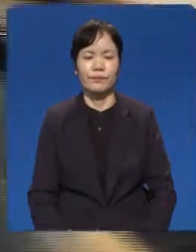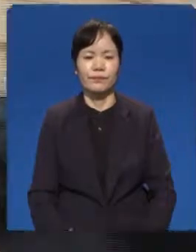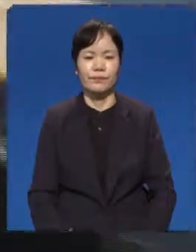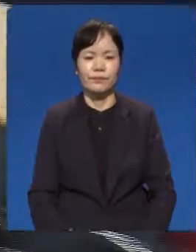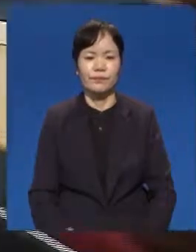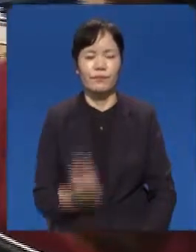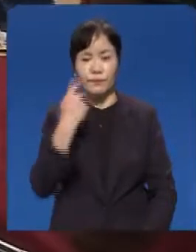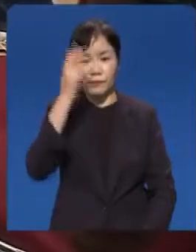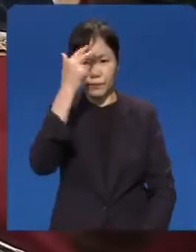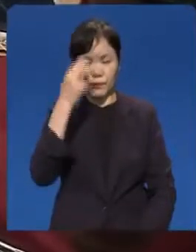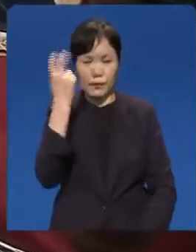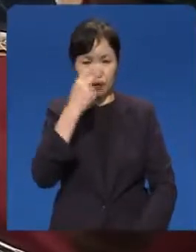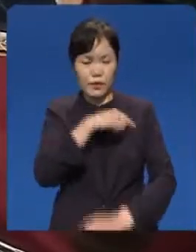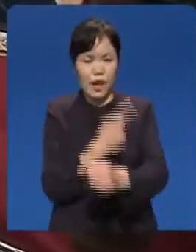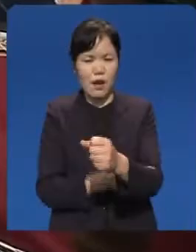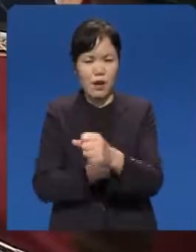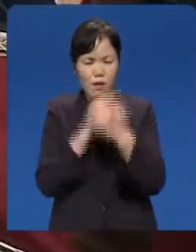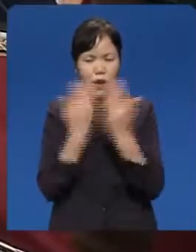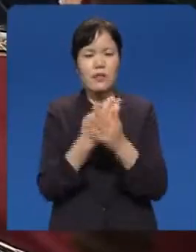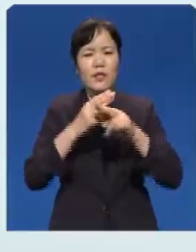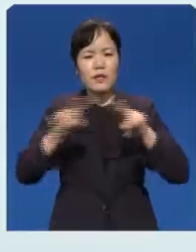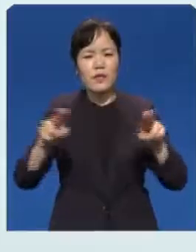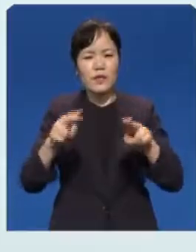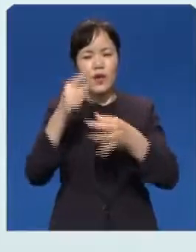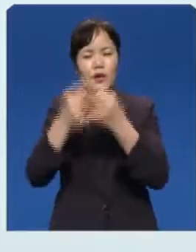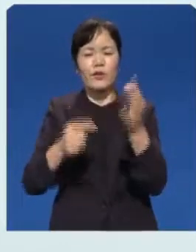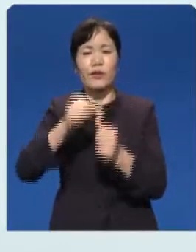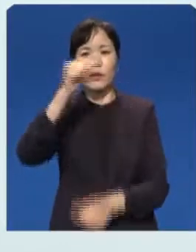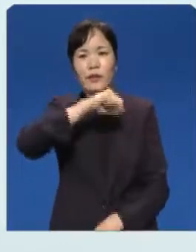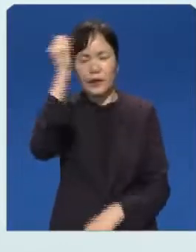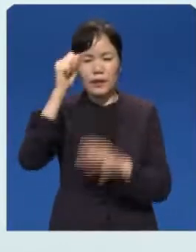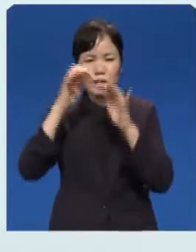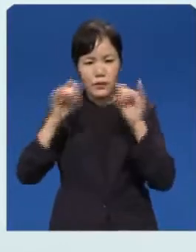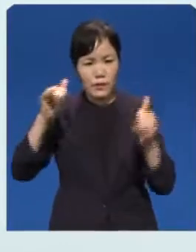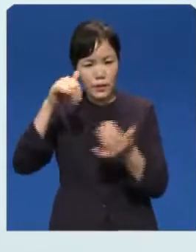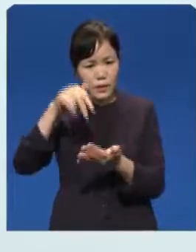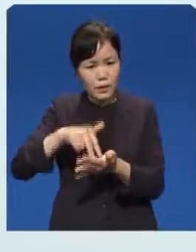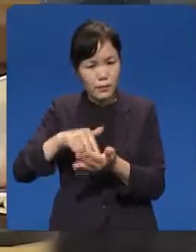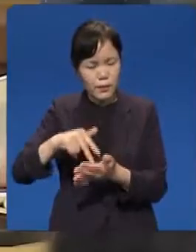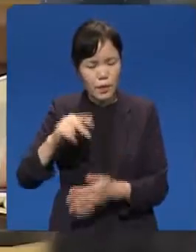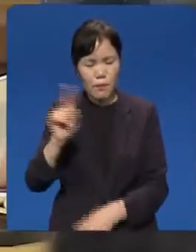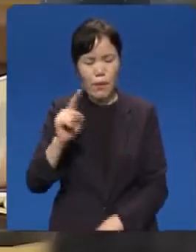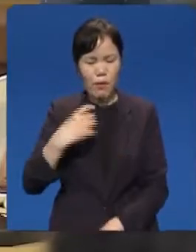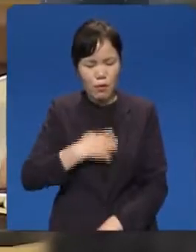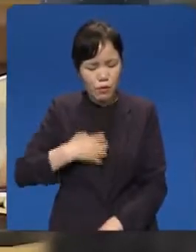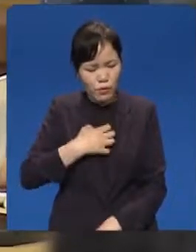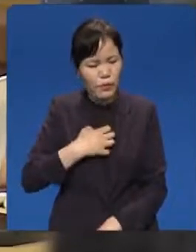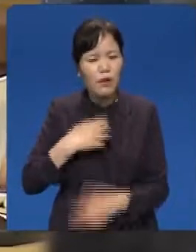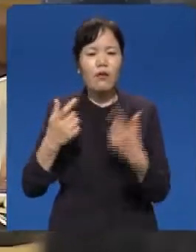이른바 검수완박에 대해 윤석열 대통령 당선인 생각은 우려로 판단됩니다.